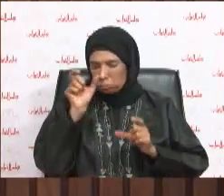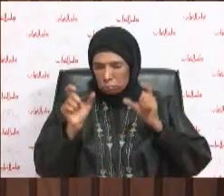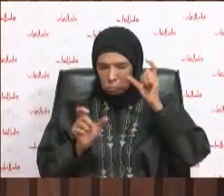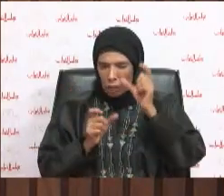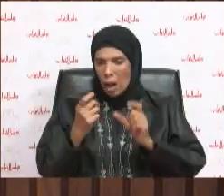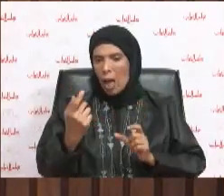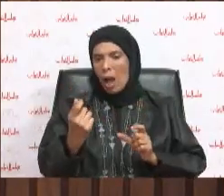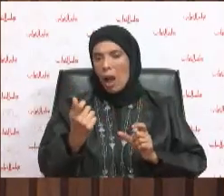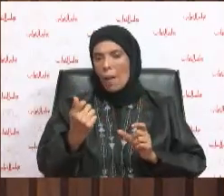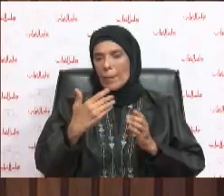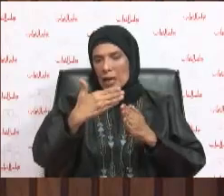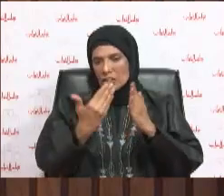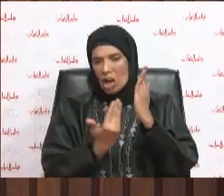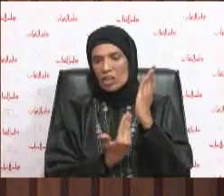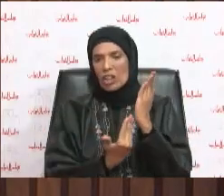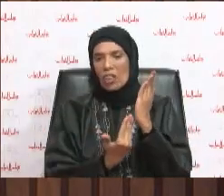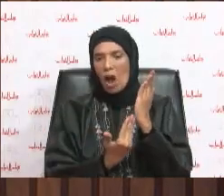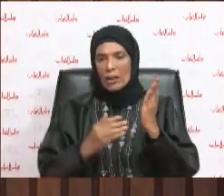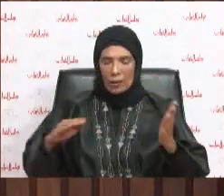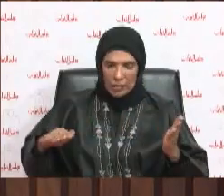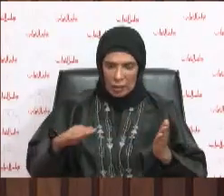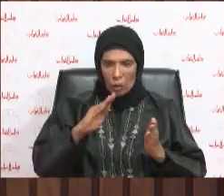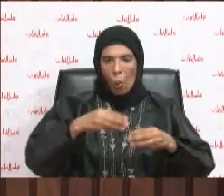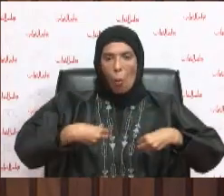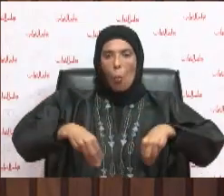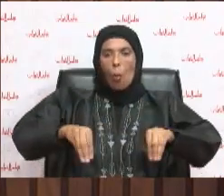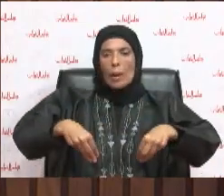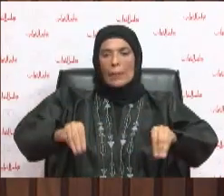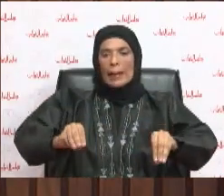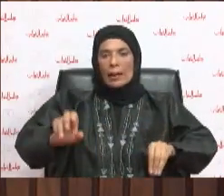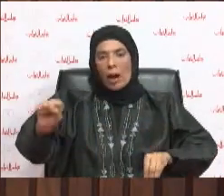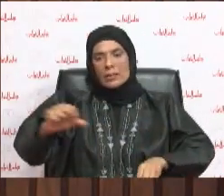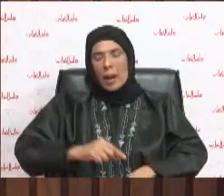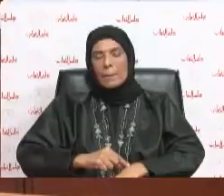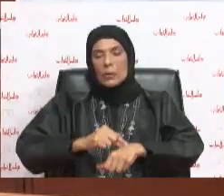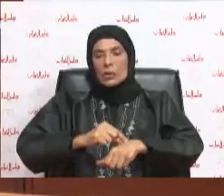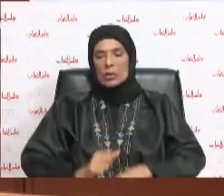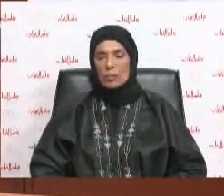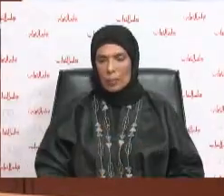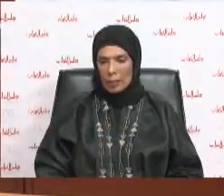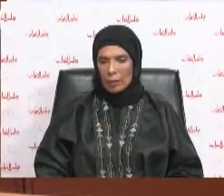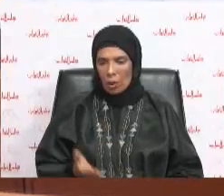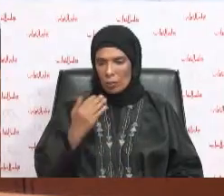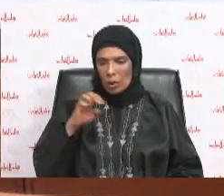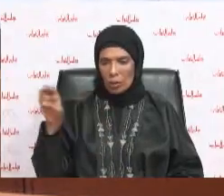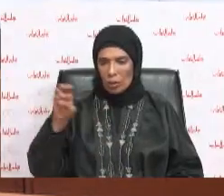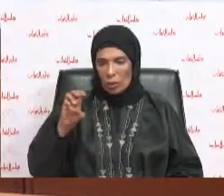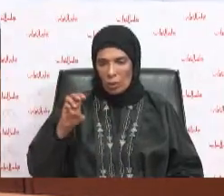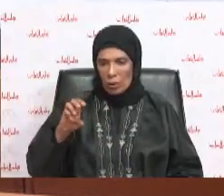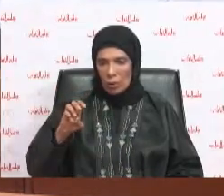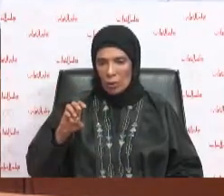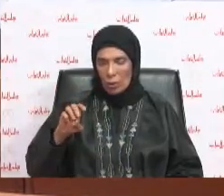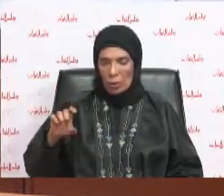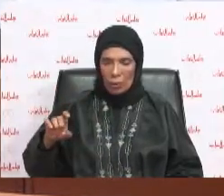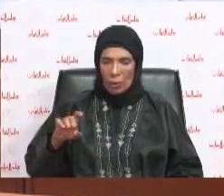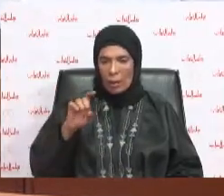أسعار التذاكر والمبيعات المطروحة للجمهور، بحيث أن ما يكون لشركة طيران أنها